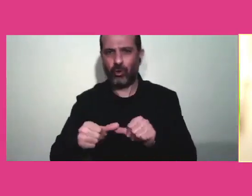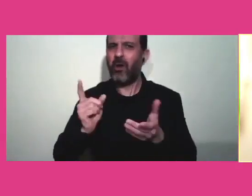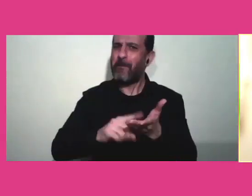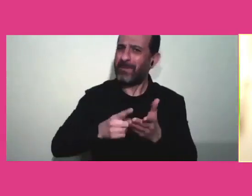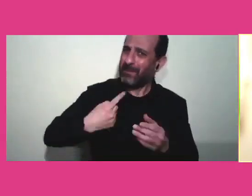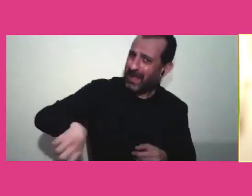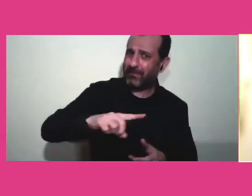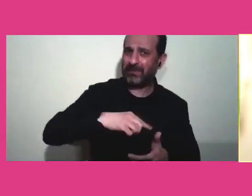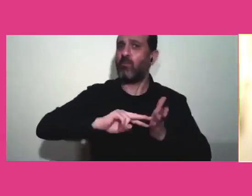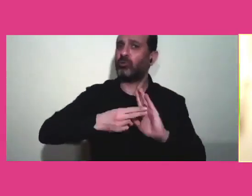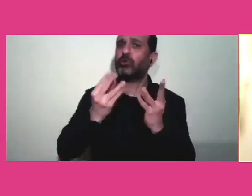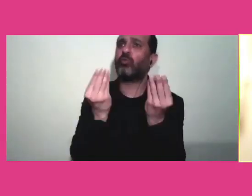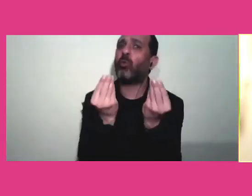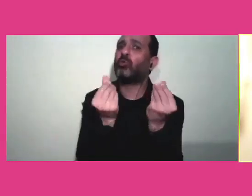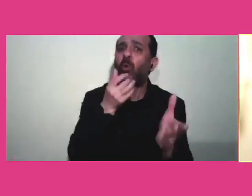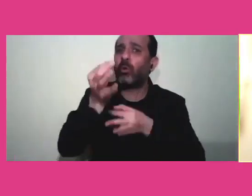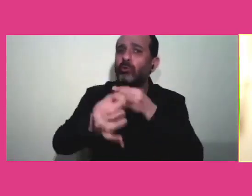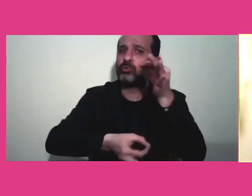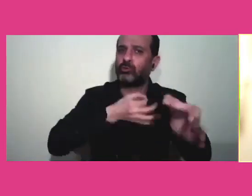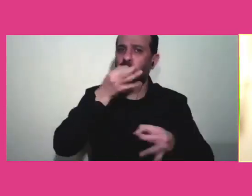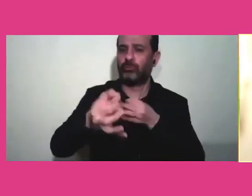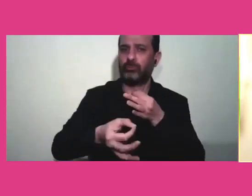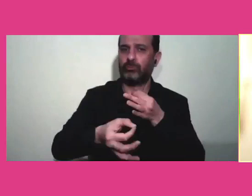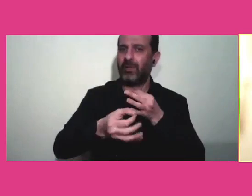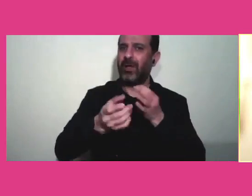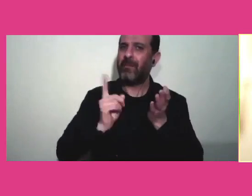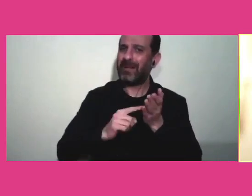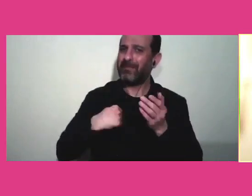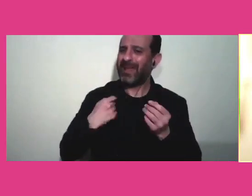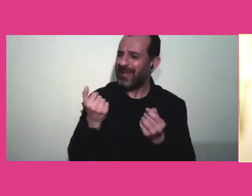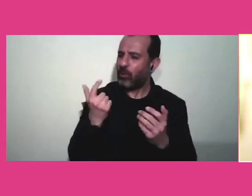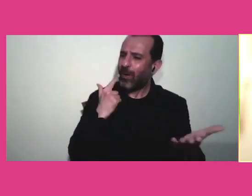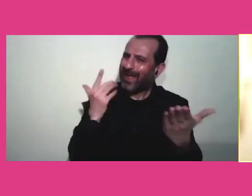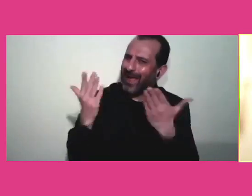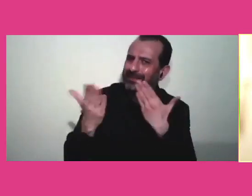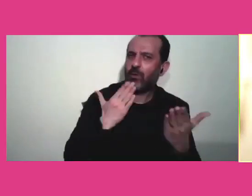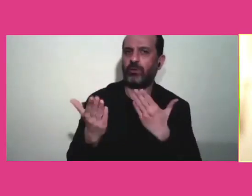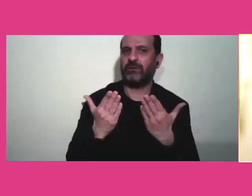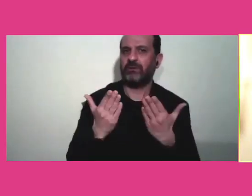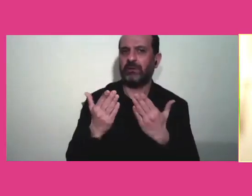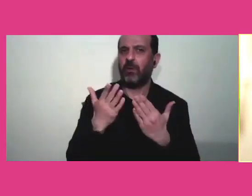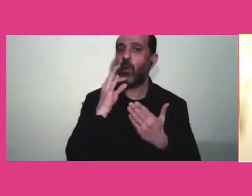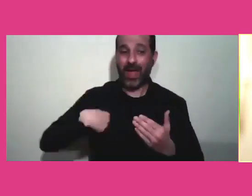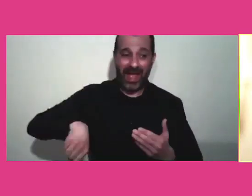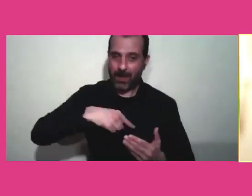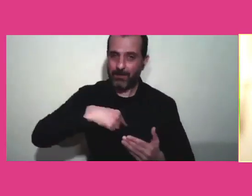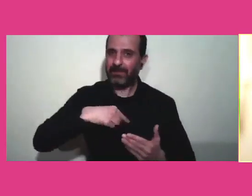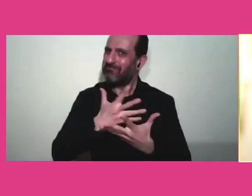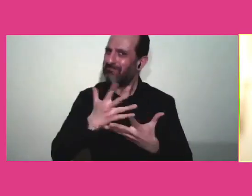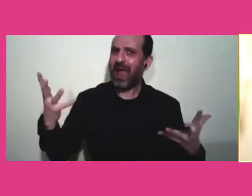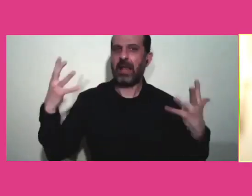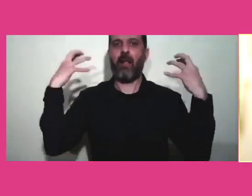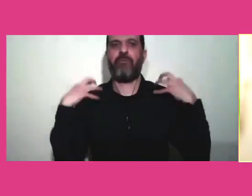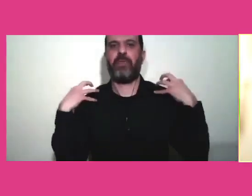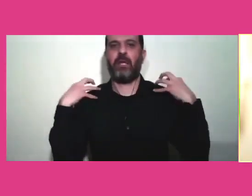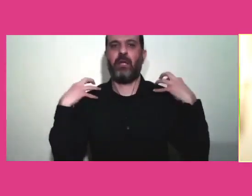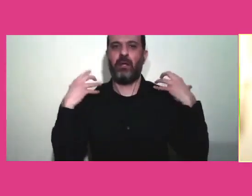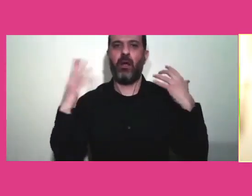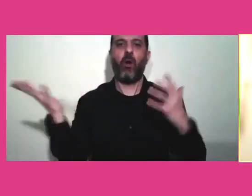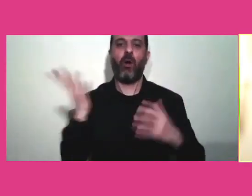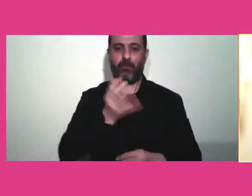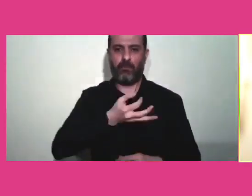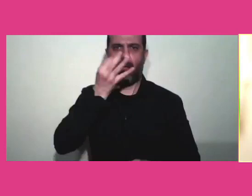πολύ και να καταλαβαίνουμε το βάρος της ευθύνης που το λεγόμενον μας.